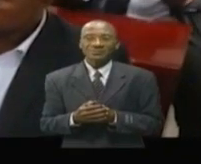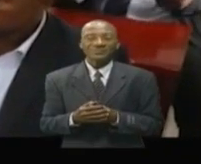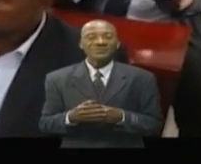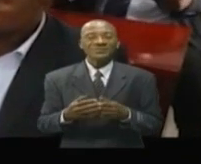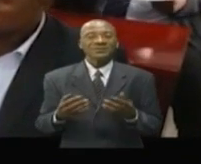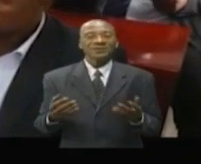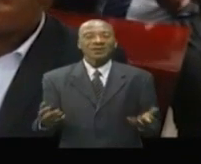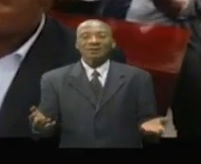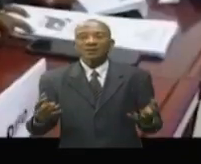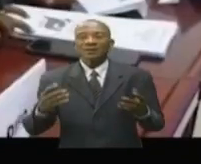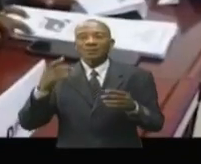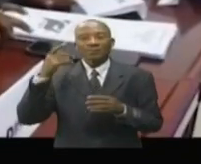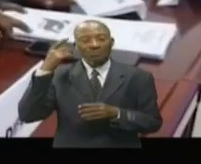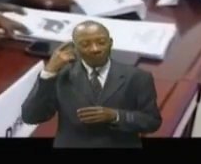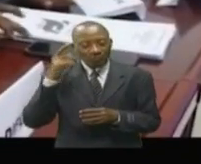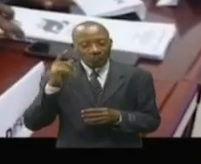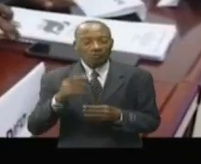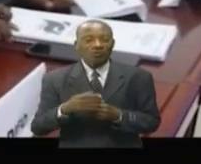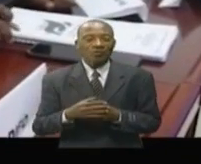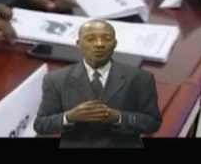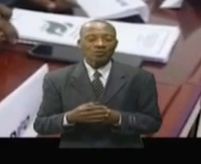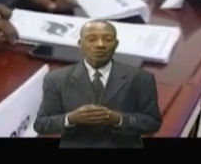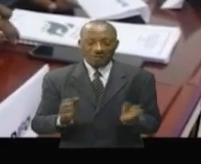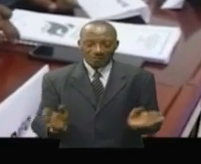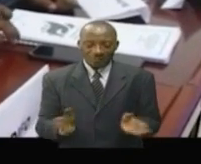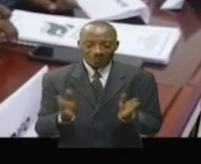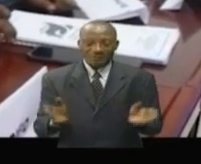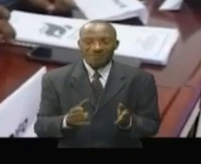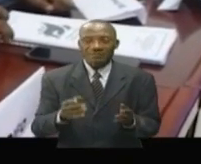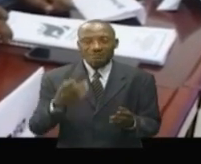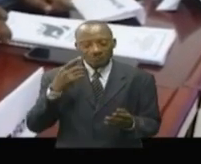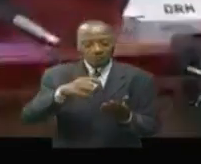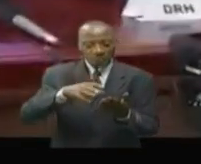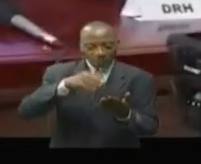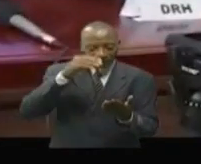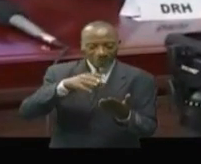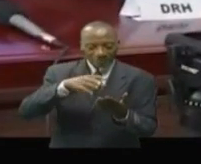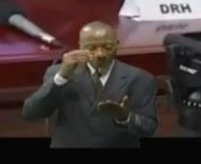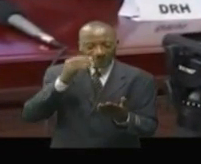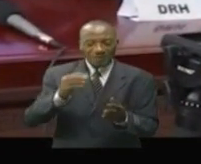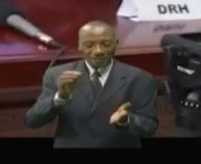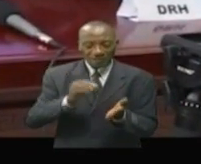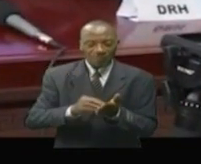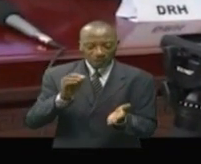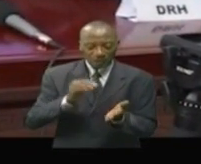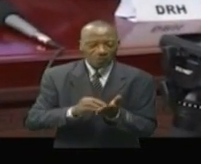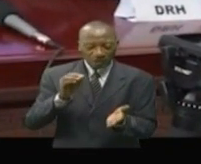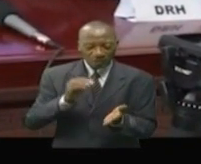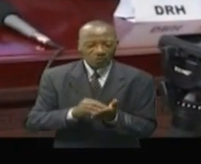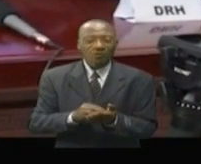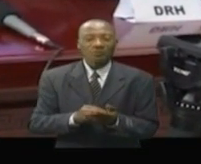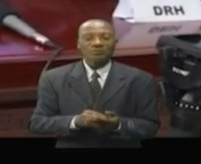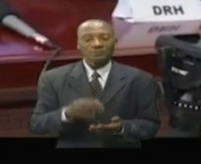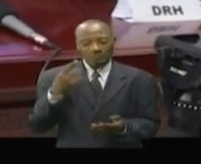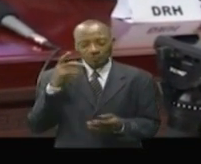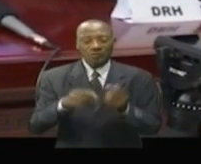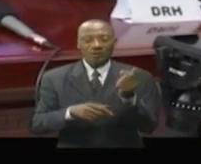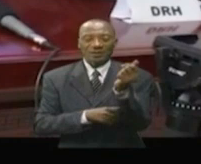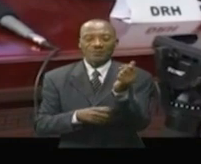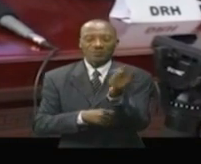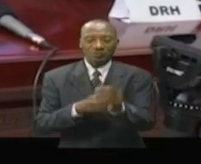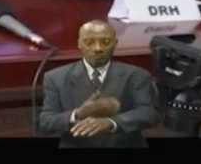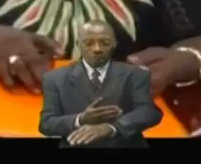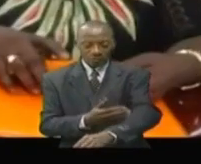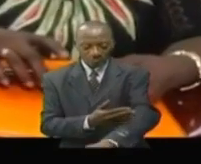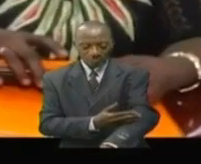plusieurs formations de renforcement de capacités en l'intention de tous les acteurs dans la promotion de PME, l'heure est aux agents et cadres de l'ANADEC